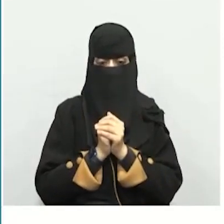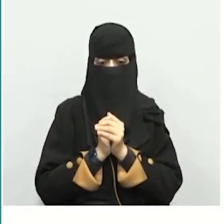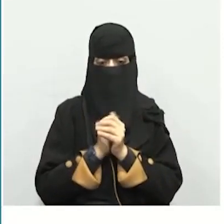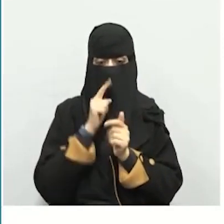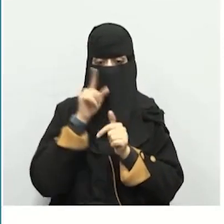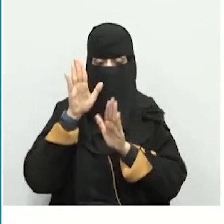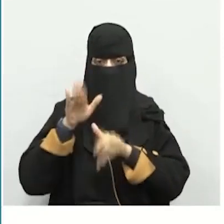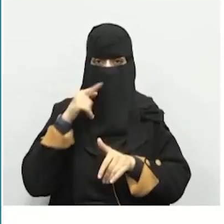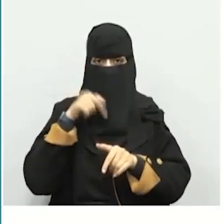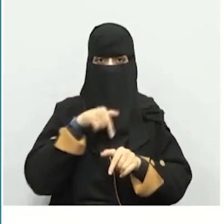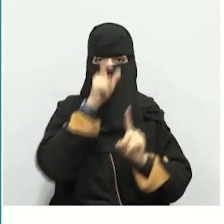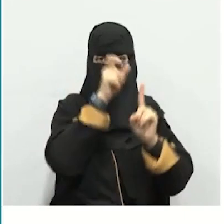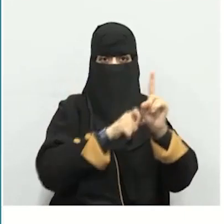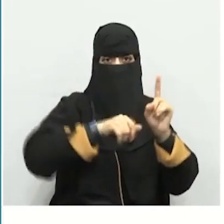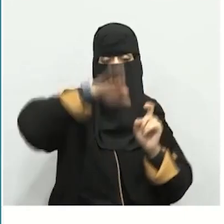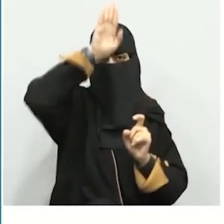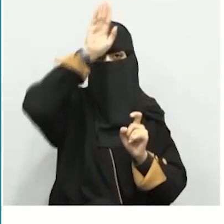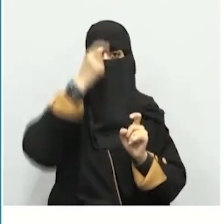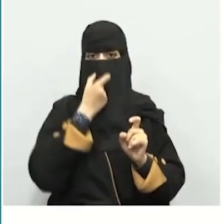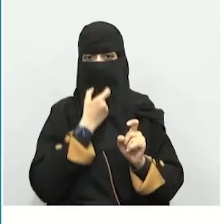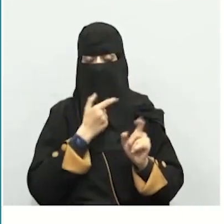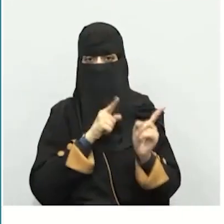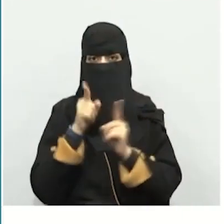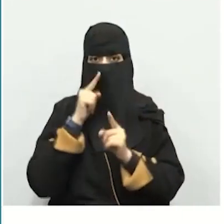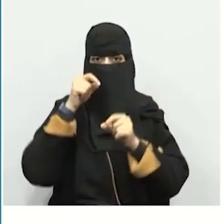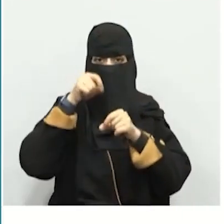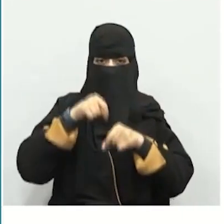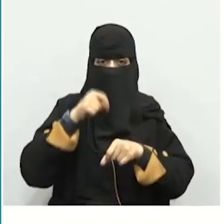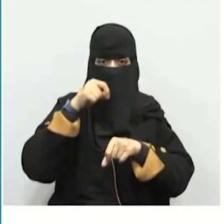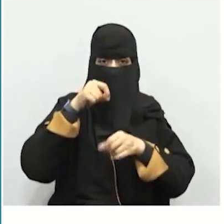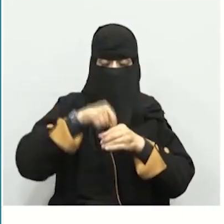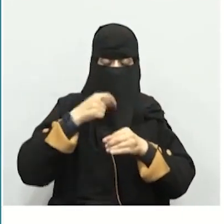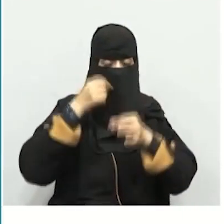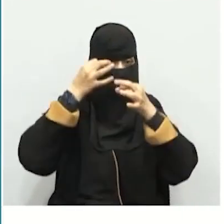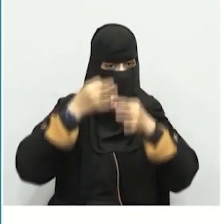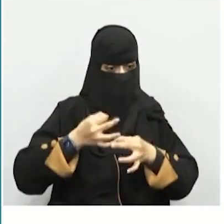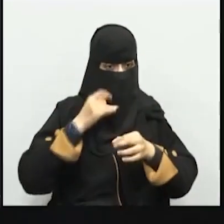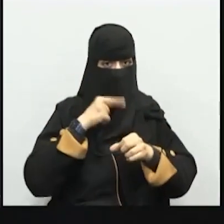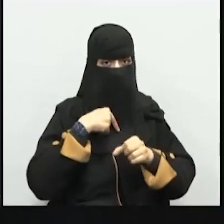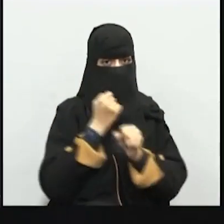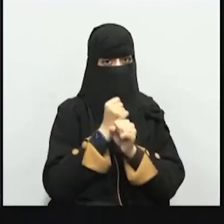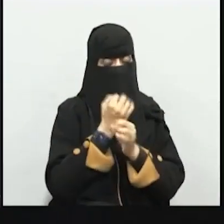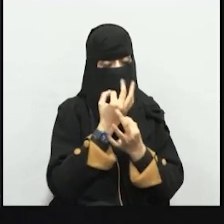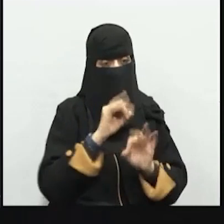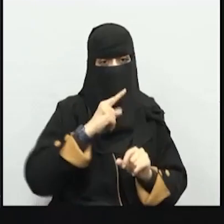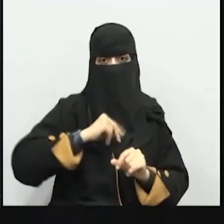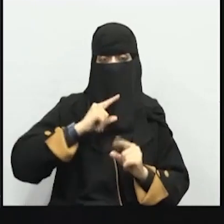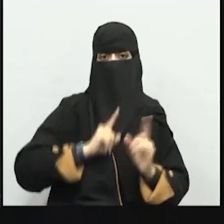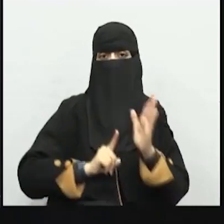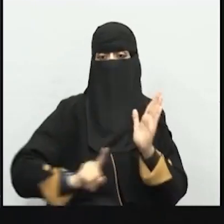يعد خادم الحرمين الشريفين الملك سلمان بن عبد العزيز في دقته وانضباطه مثلا للجميع